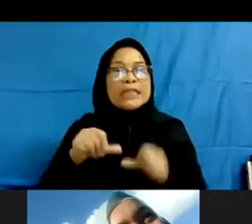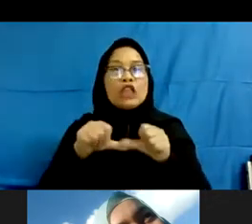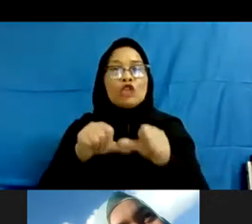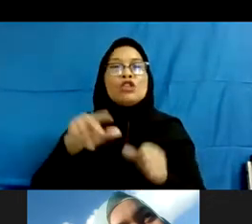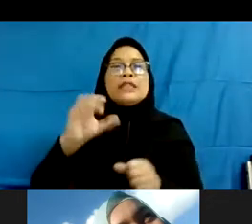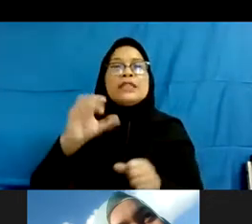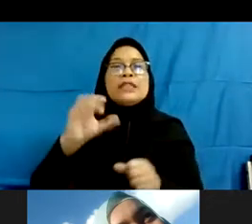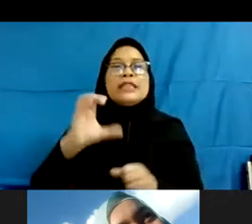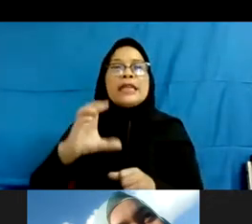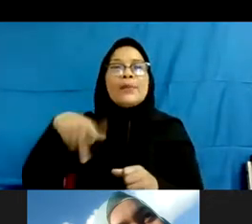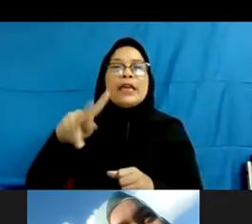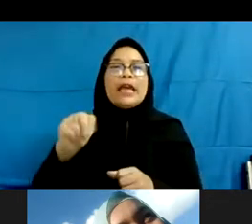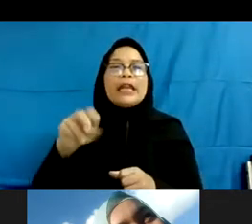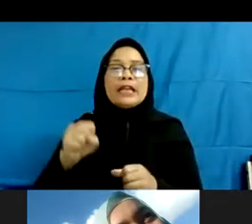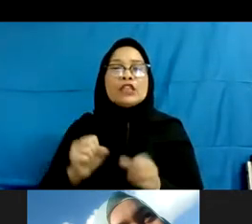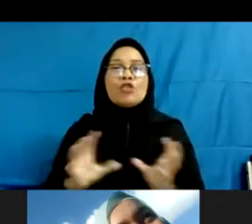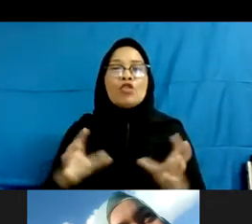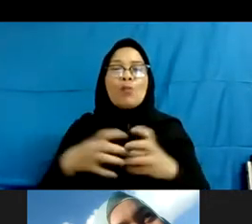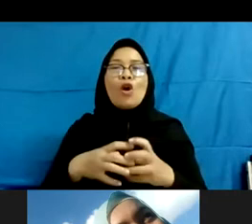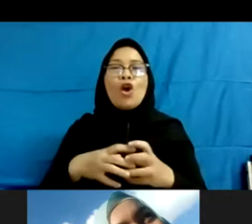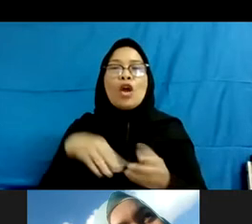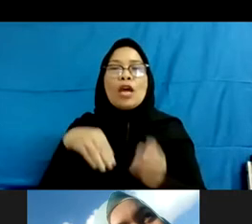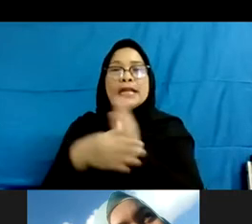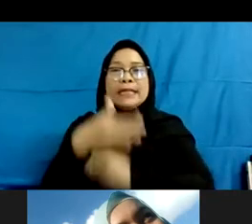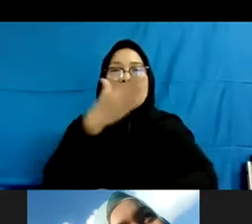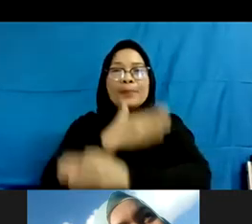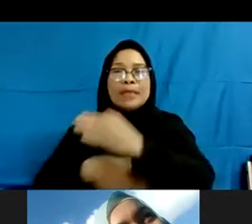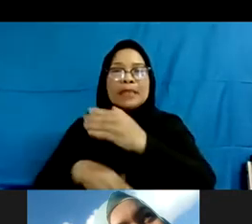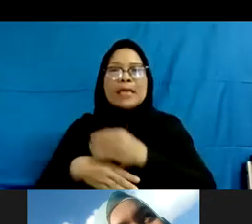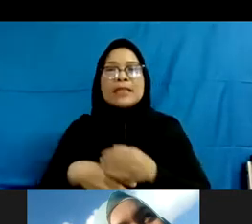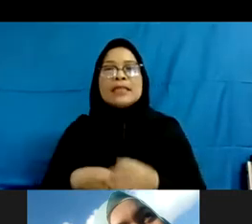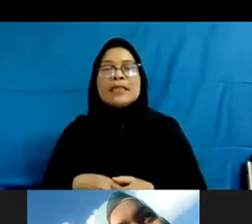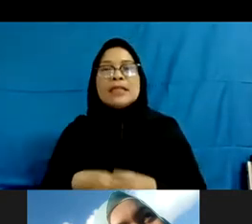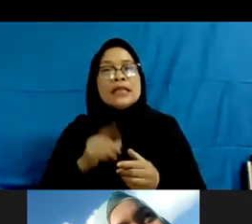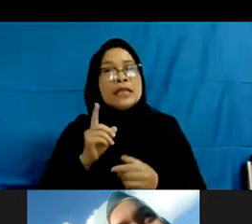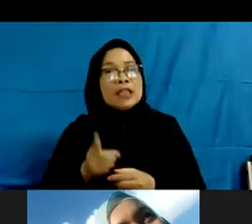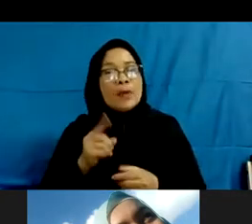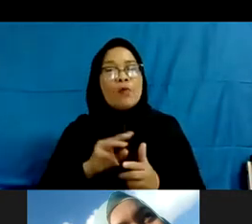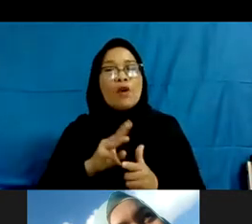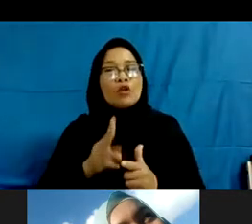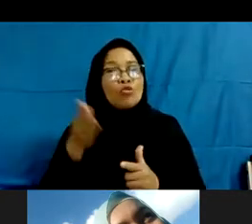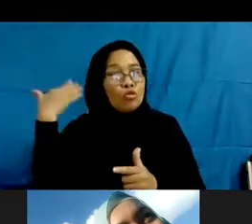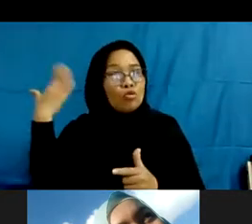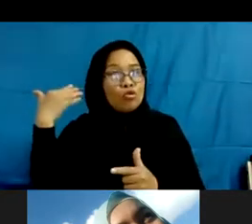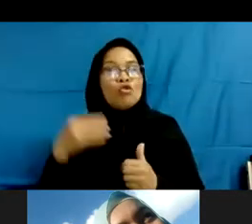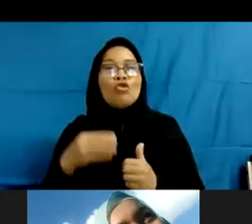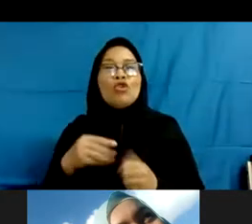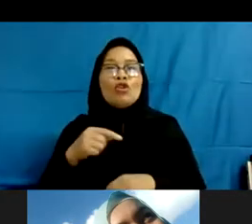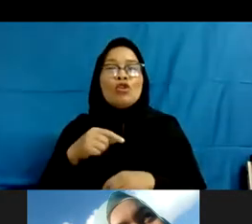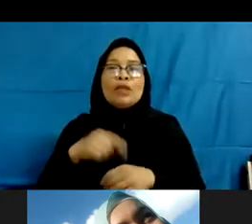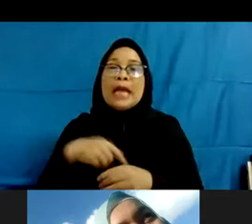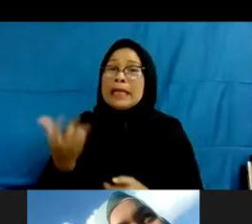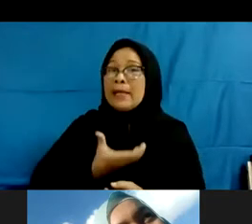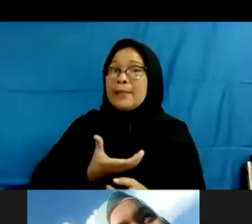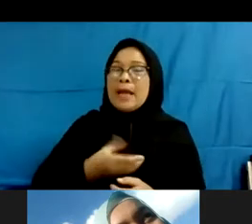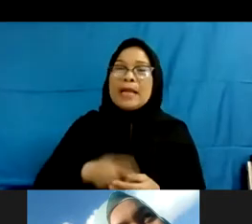formasi disabilitas. Karena di jurusan yang menerima jurusan sastra Inggris waktu itu di formasi disabilitas hanya di Kementerian Pendidikan,